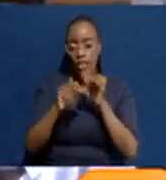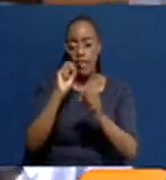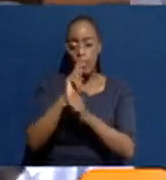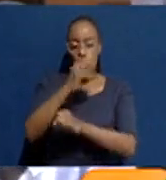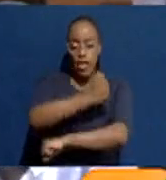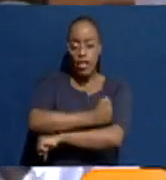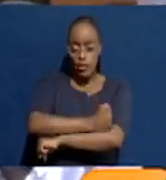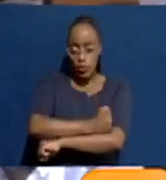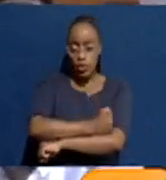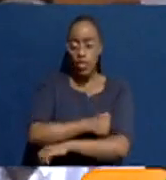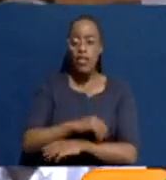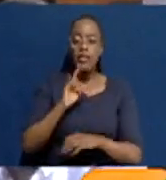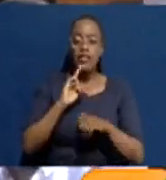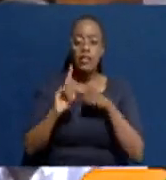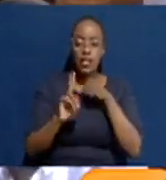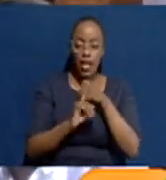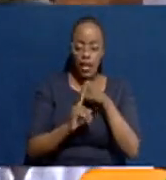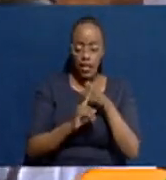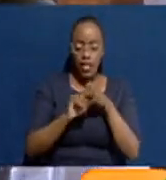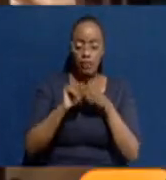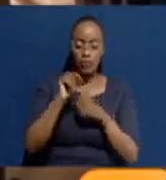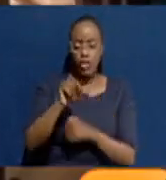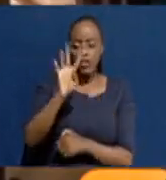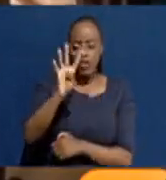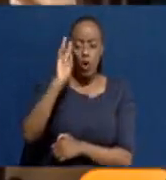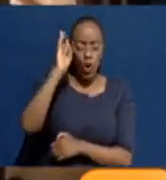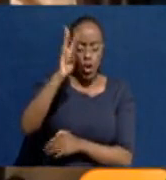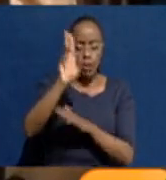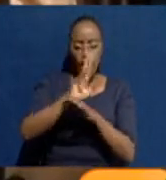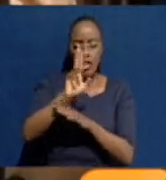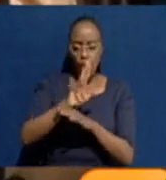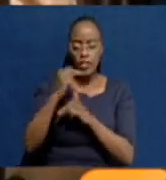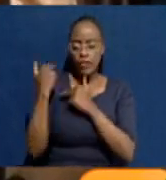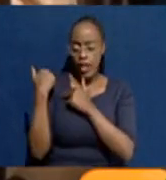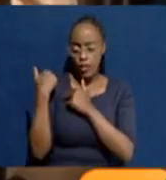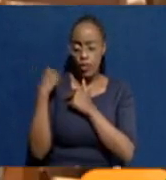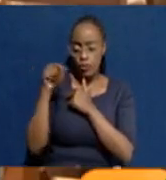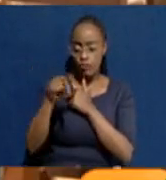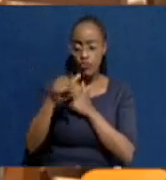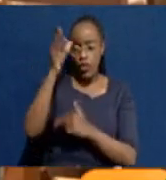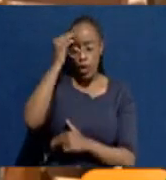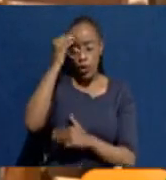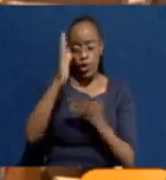changamoto. Shilingi bilioni 6.4 zitatumika kwa usimamizi wa sekta hii.